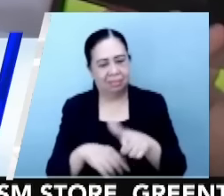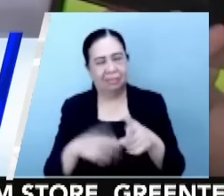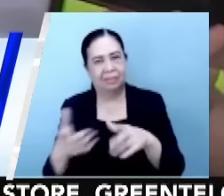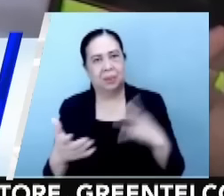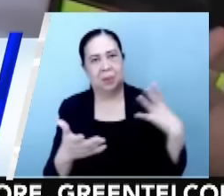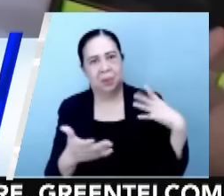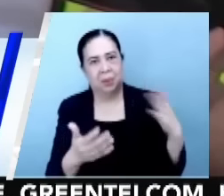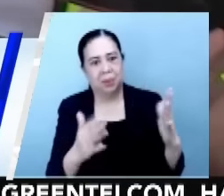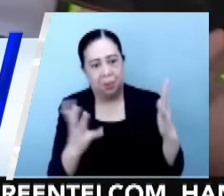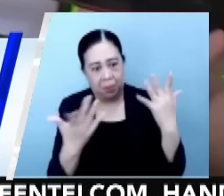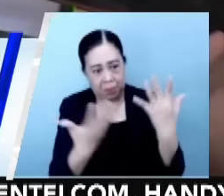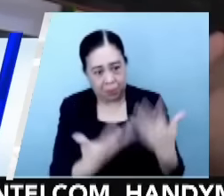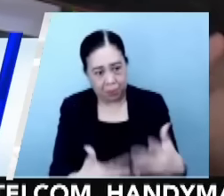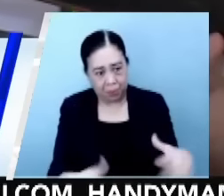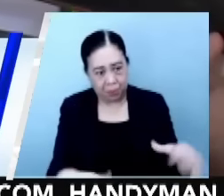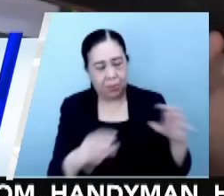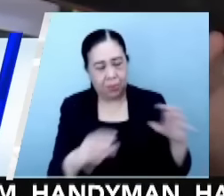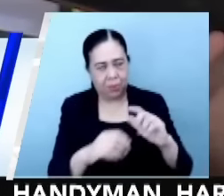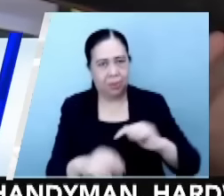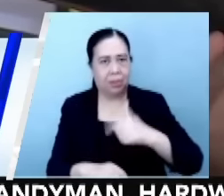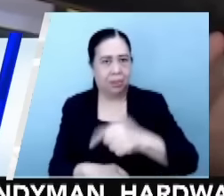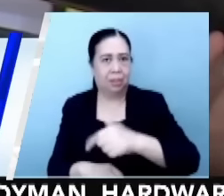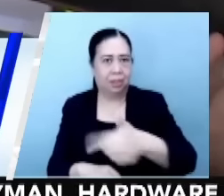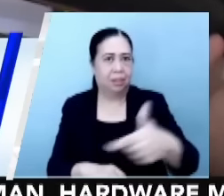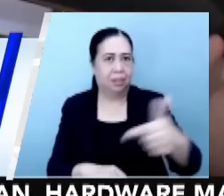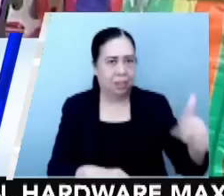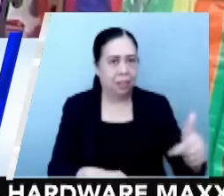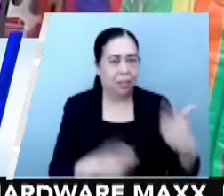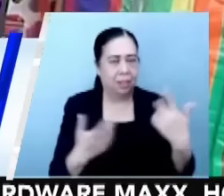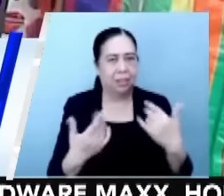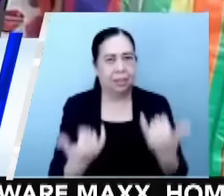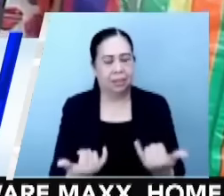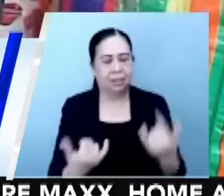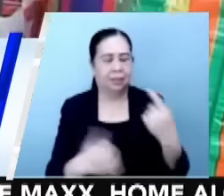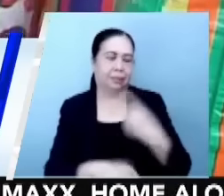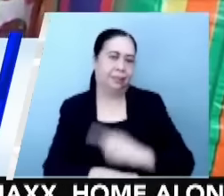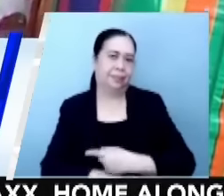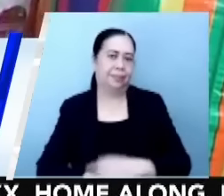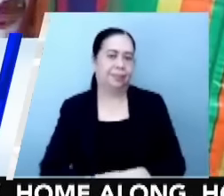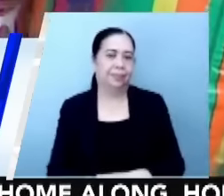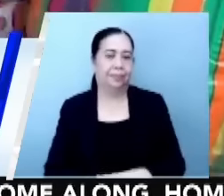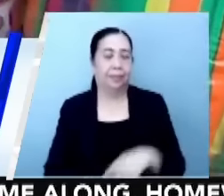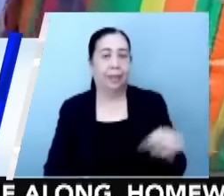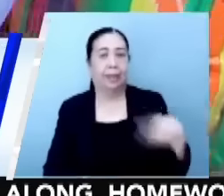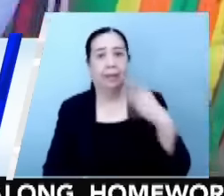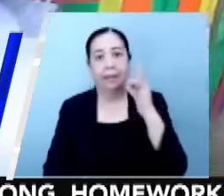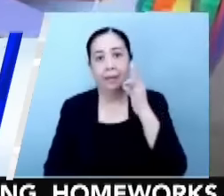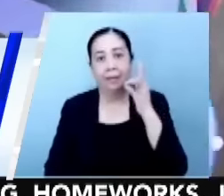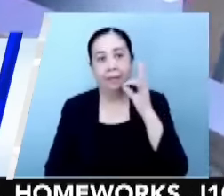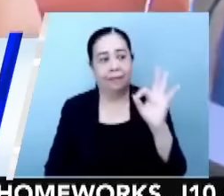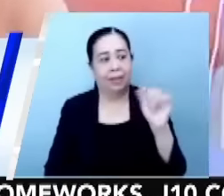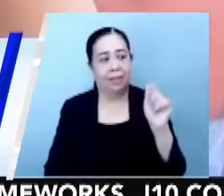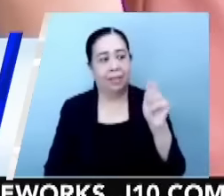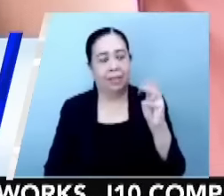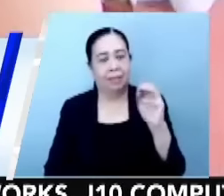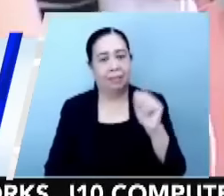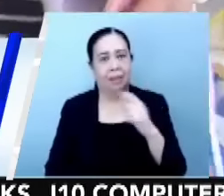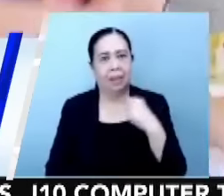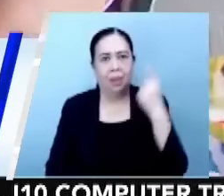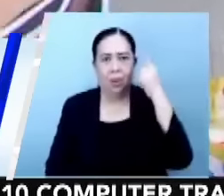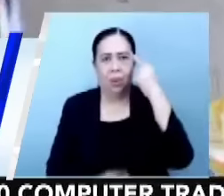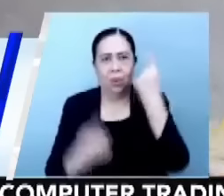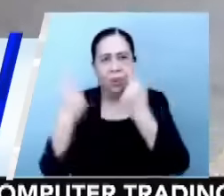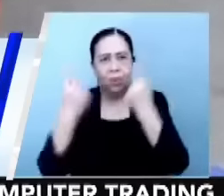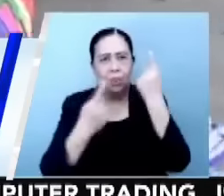maubos po yan ngayong hapon at ngayong araw po. Si Aling Fatima, hindi na iwasang mangamba dahil umuwi pa siya